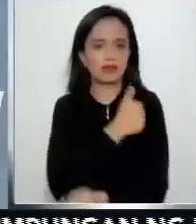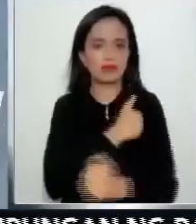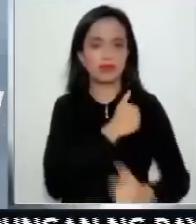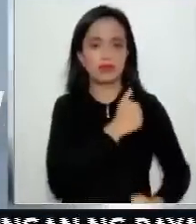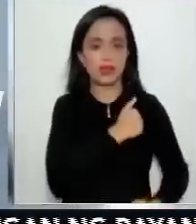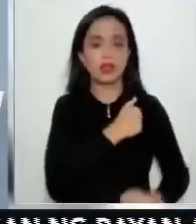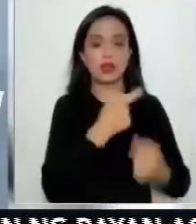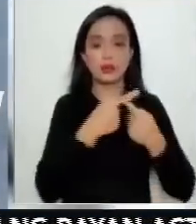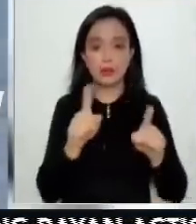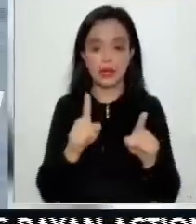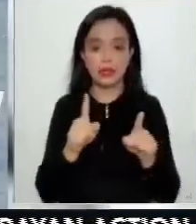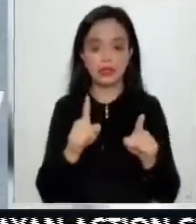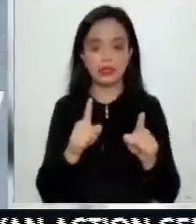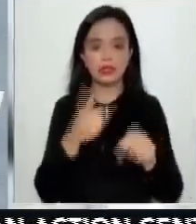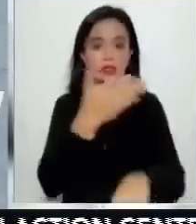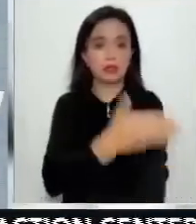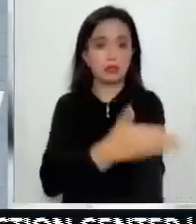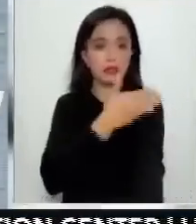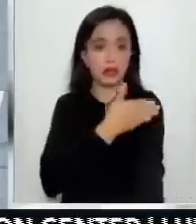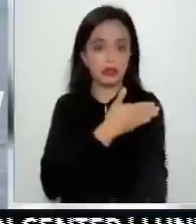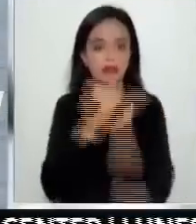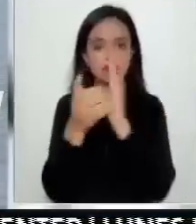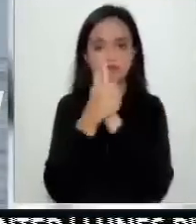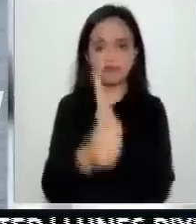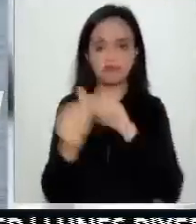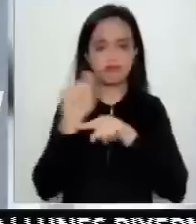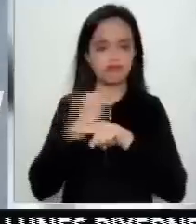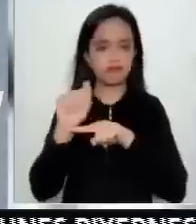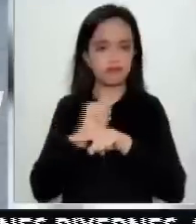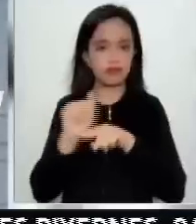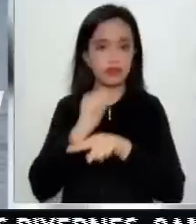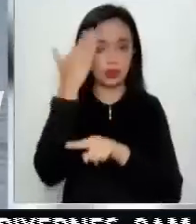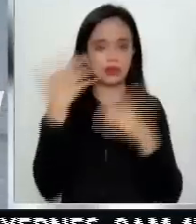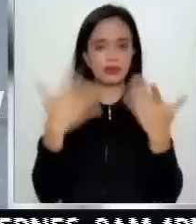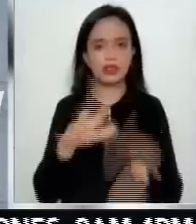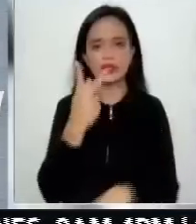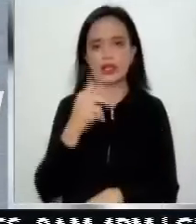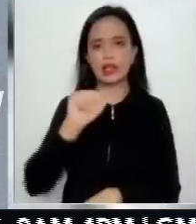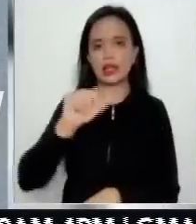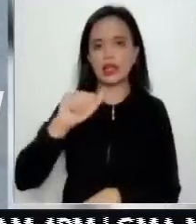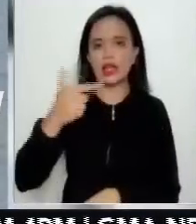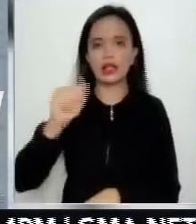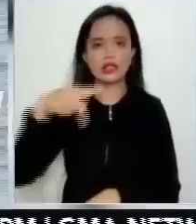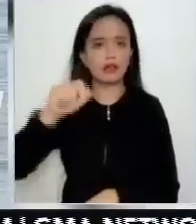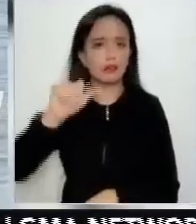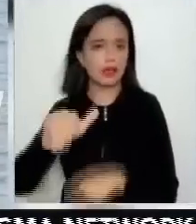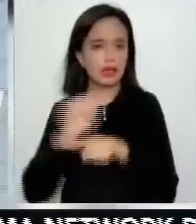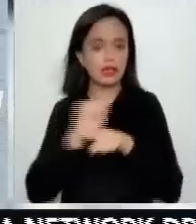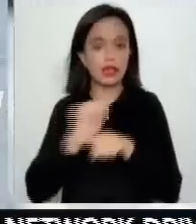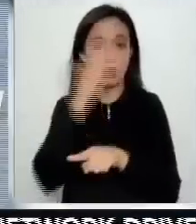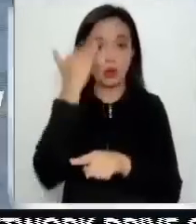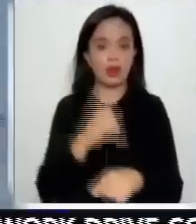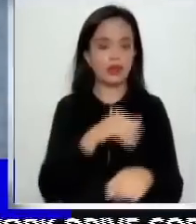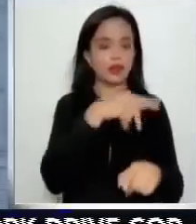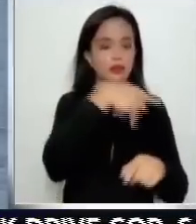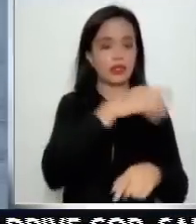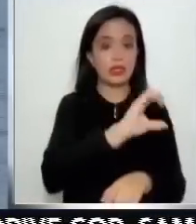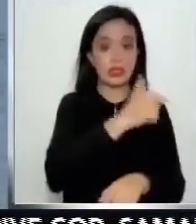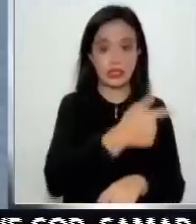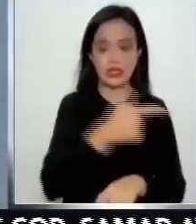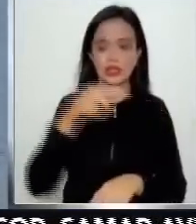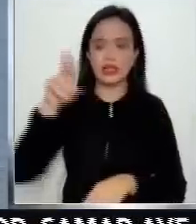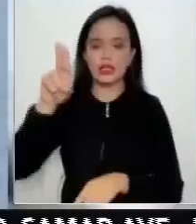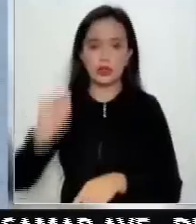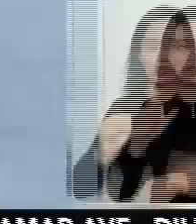pag-upgrade ng kakayahan ng PCG, kakatapos lang ng kaagapay exercises kung saan nakasama ng PCG ang US at Japan Coast Guard. Para sa